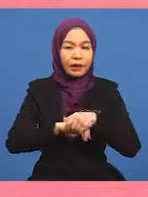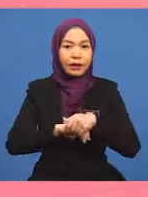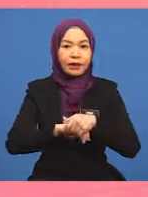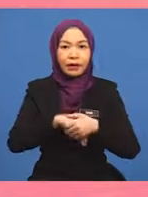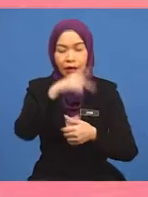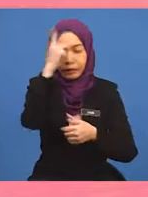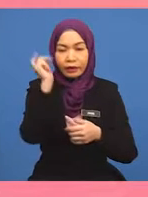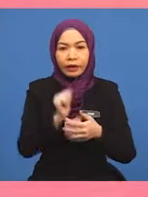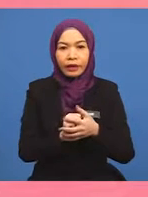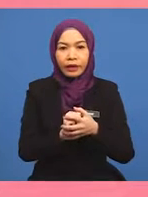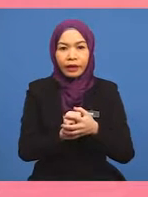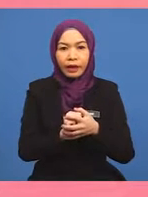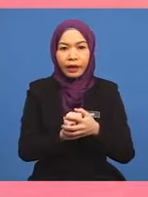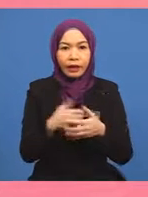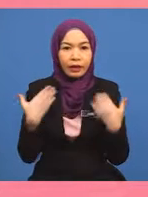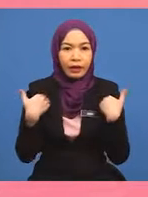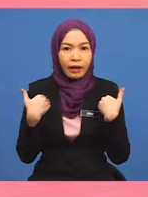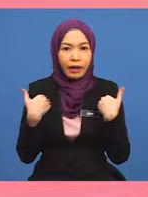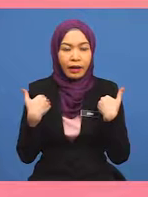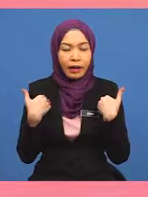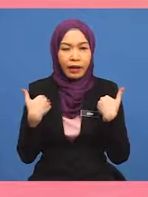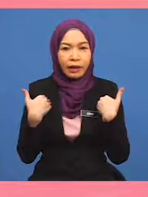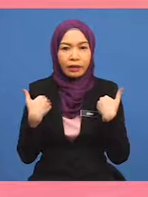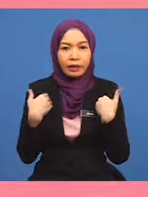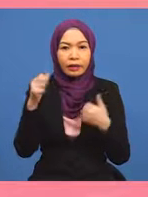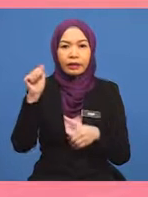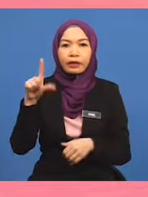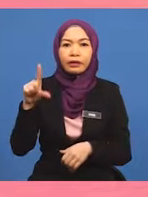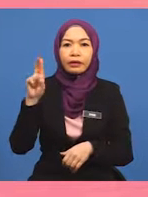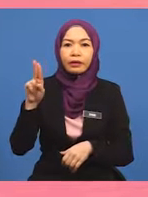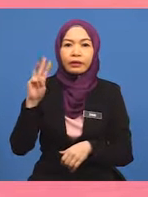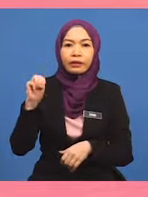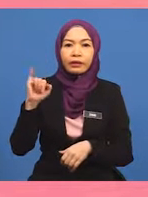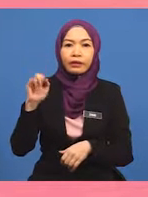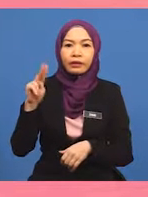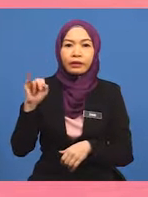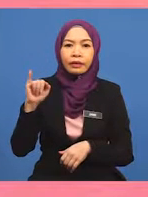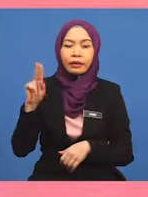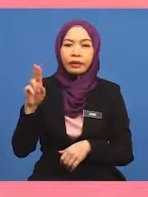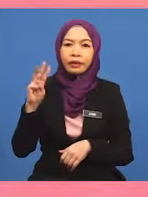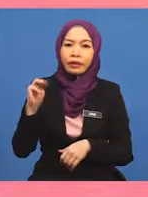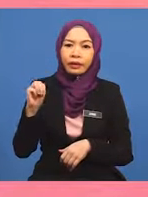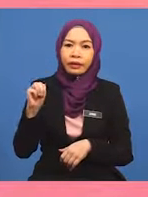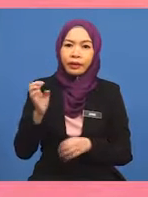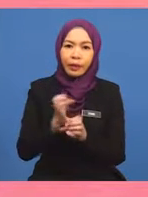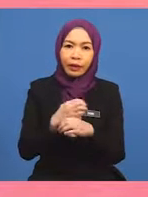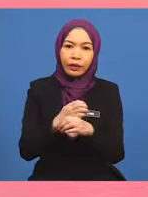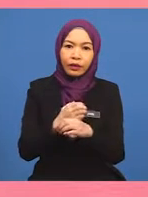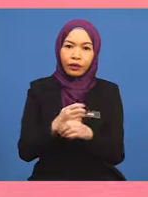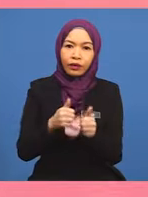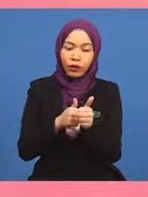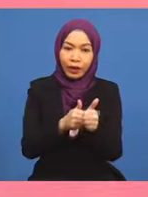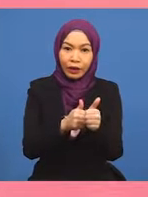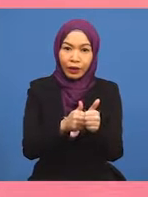kerana mempunyai kepingan aluminium yang boleh dibentuk